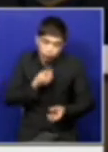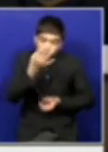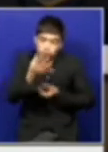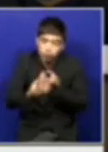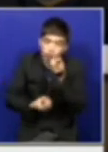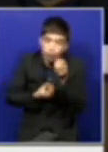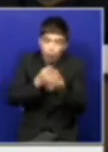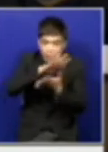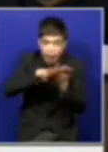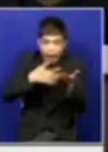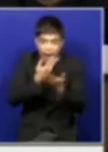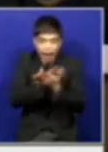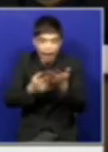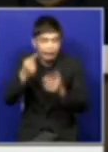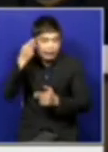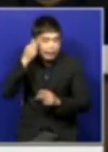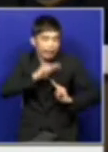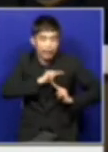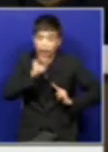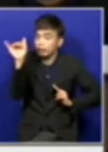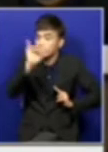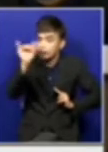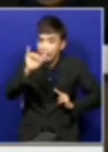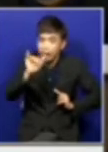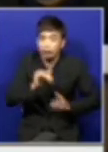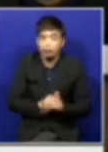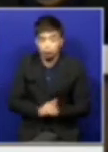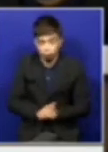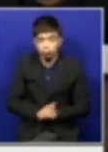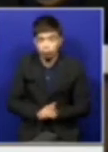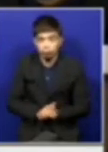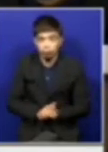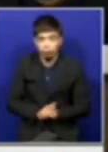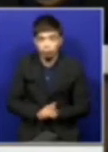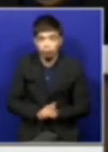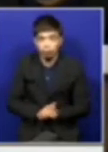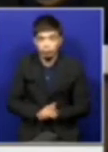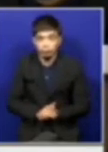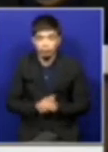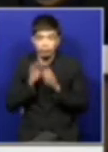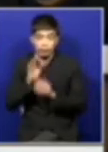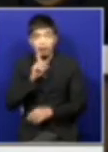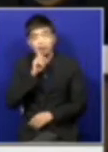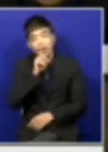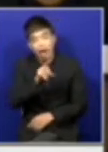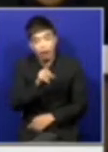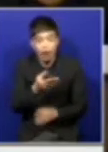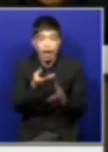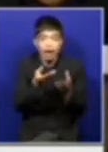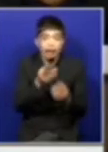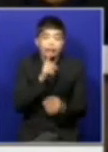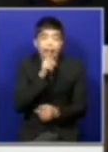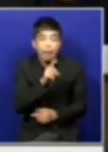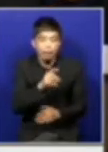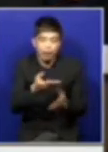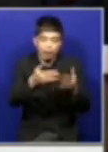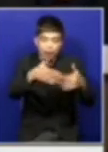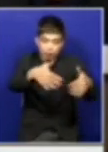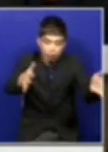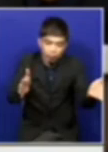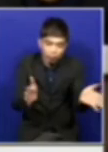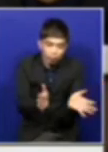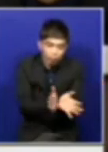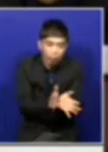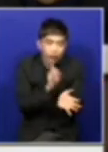ให้สำรวจแล้วว่าชาวบ้านคนไหนต้องการฟาร์มพรหรือสระน้ำในไร่นาปราก